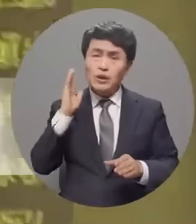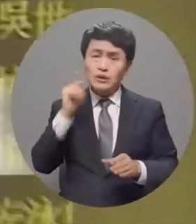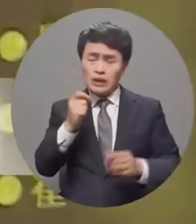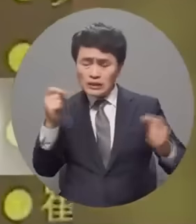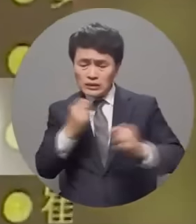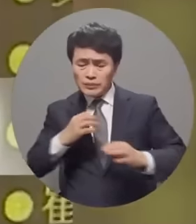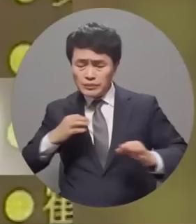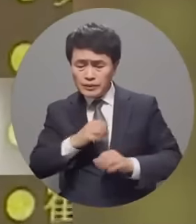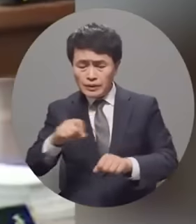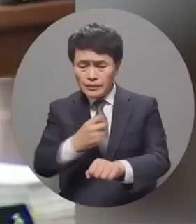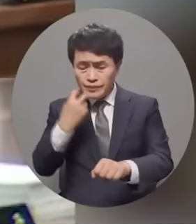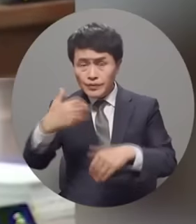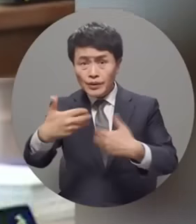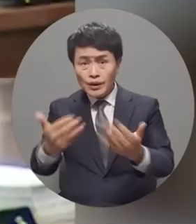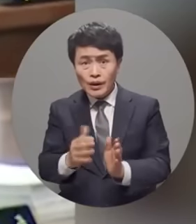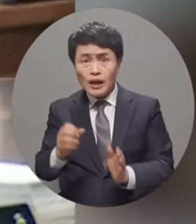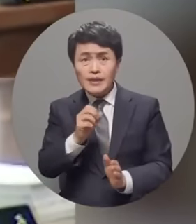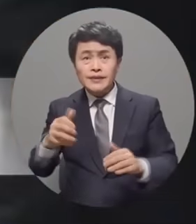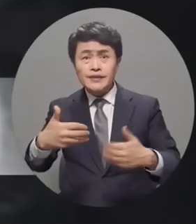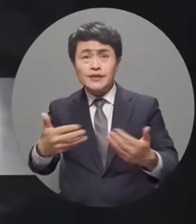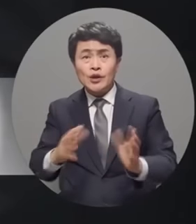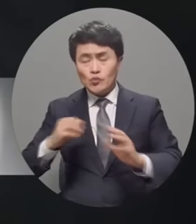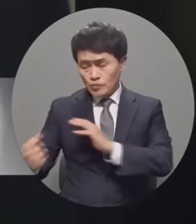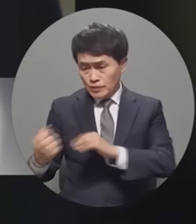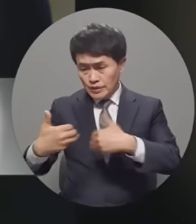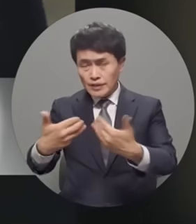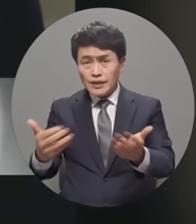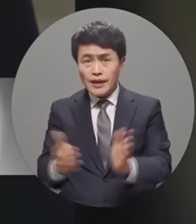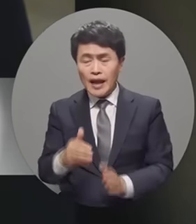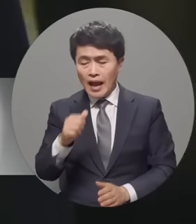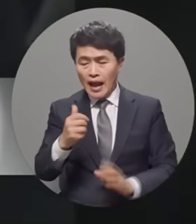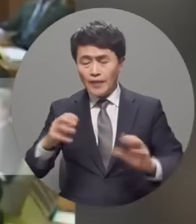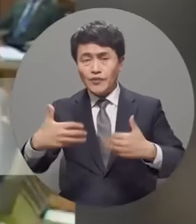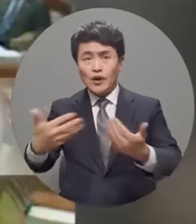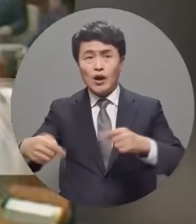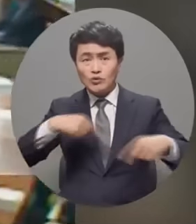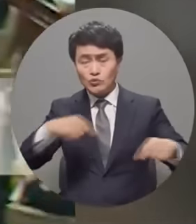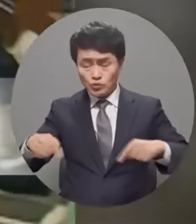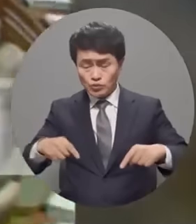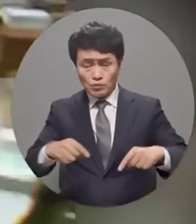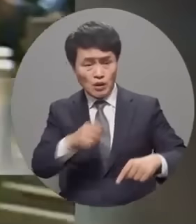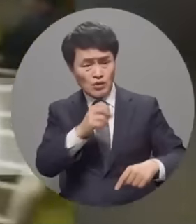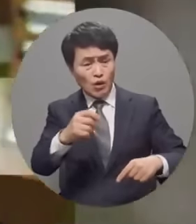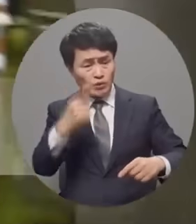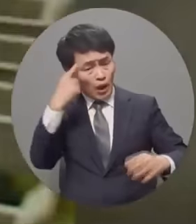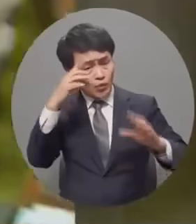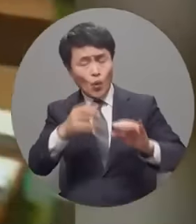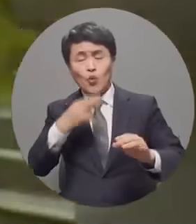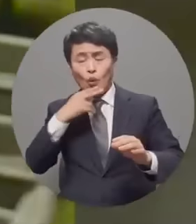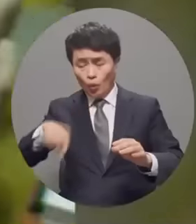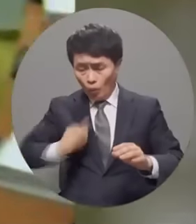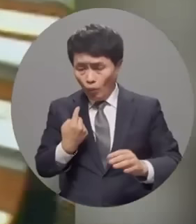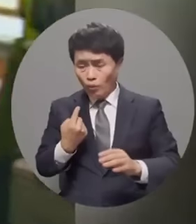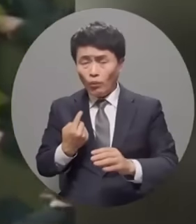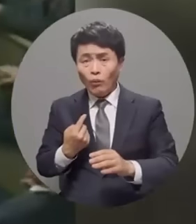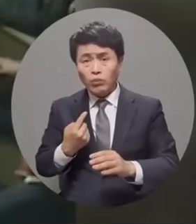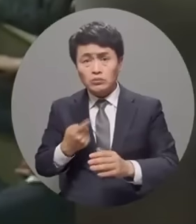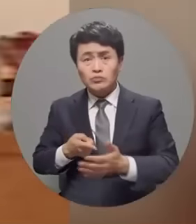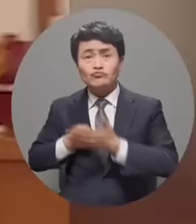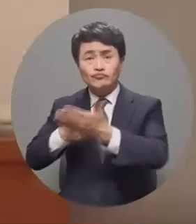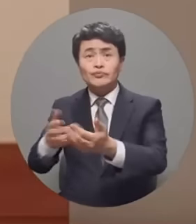의혹 특검은 당시 야당이었던 국민의힘의 전신 한나라당 주도로 여당 동의 없이 통과됐습니다. 특히 노무현